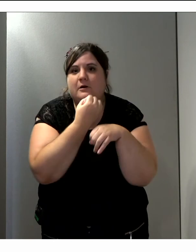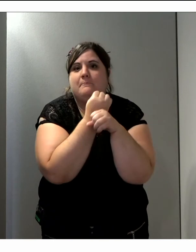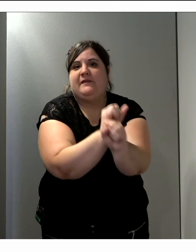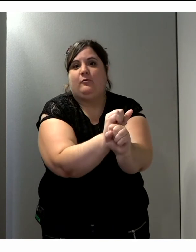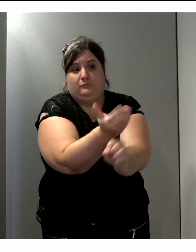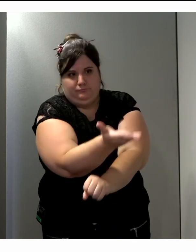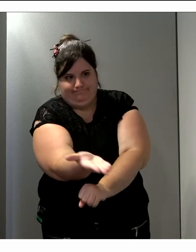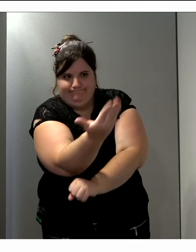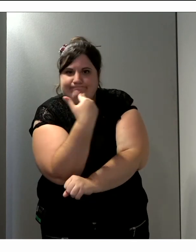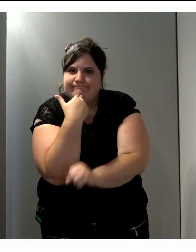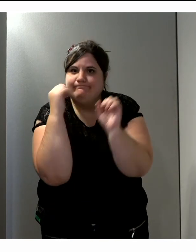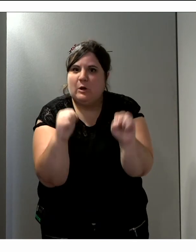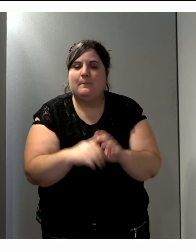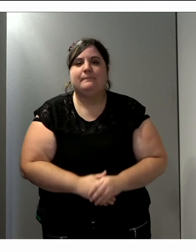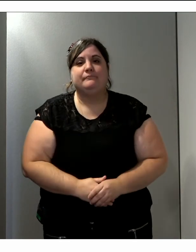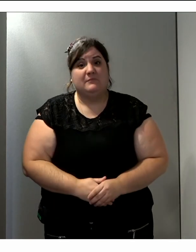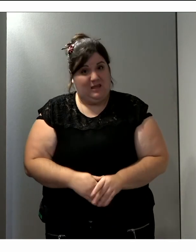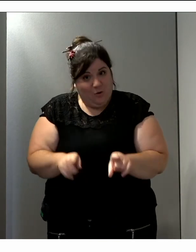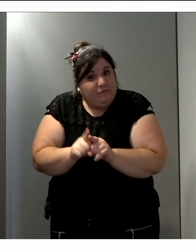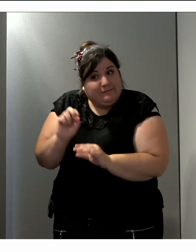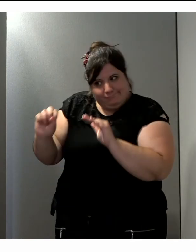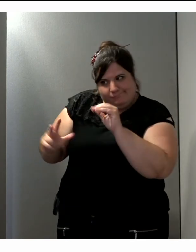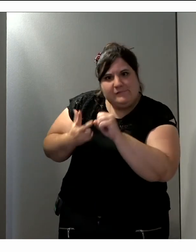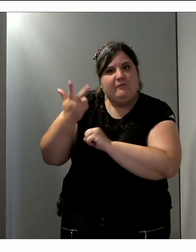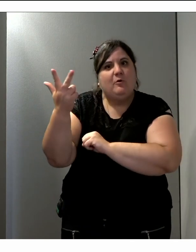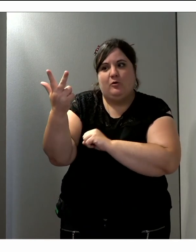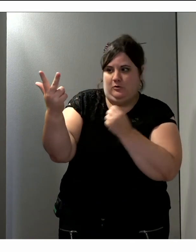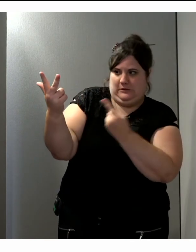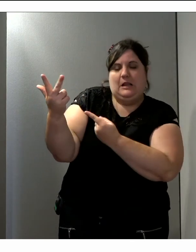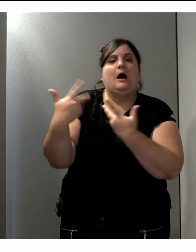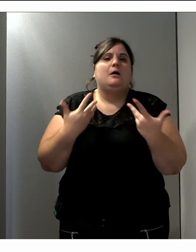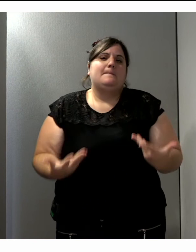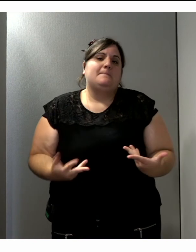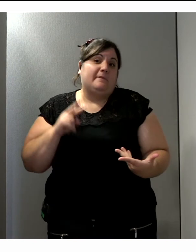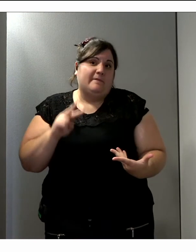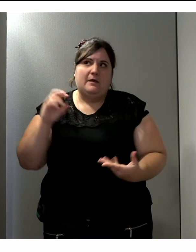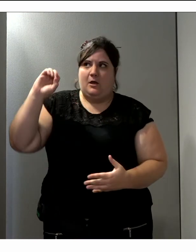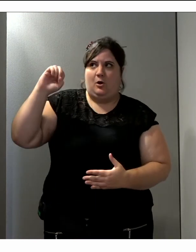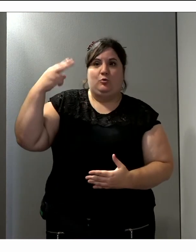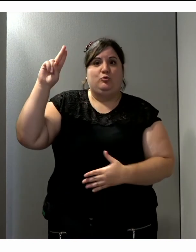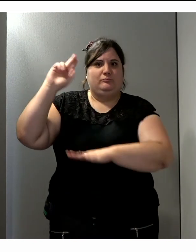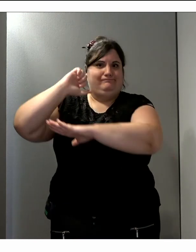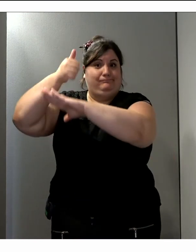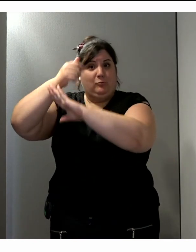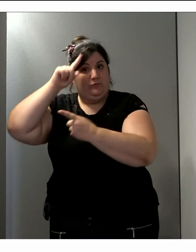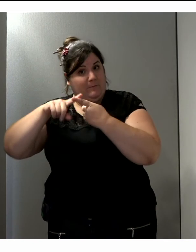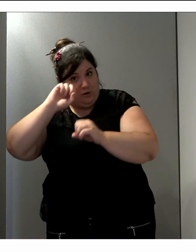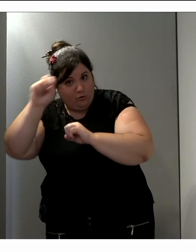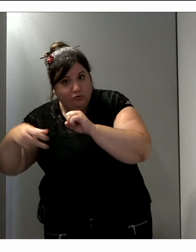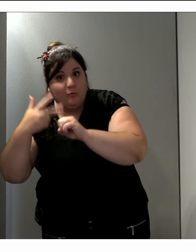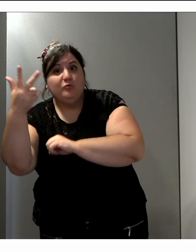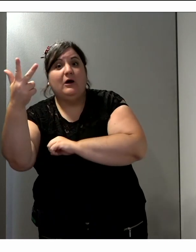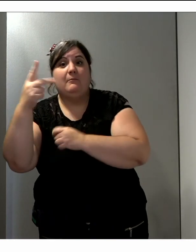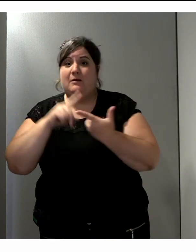sur tout ce qui se fait en matière de développement durable. Et le développement durable, dans l'agenda 2030 de l'ONU, est très lié au handicap